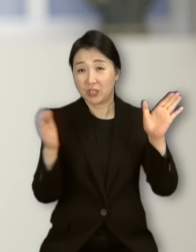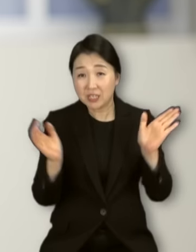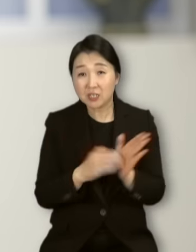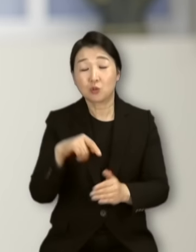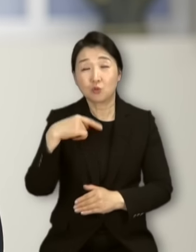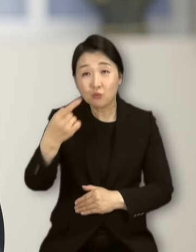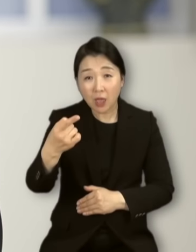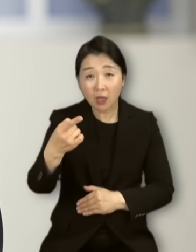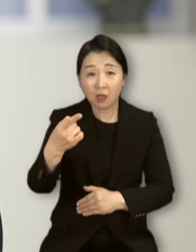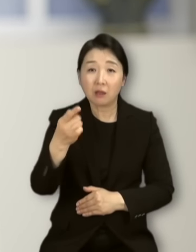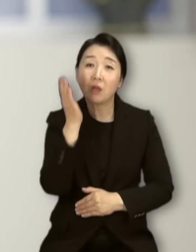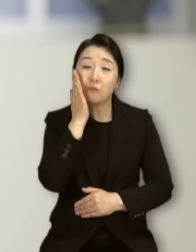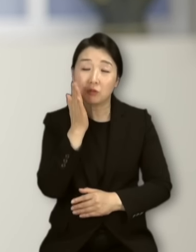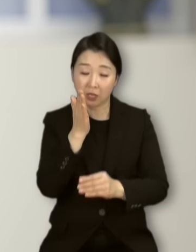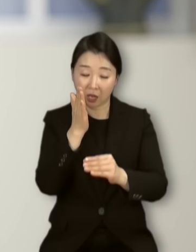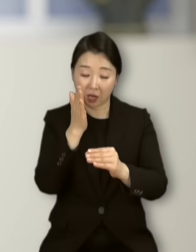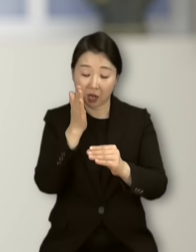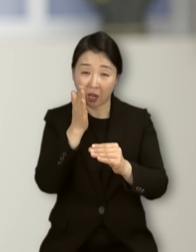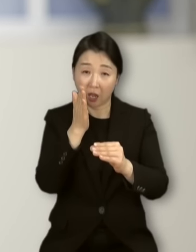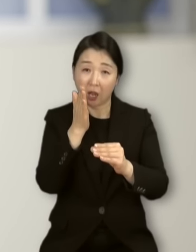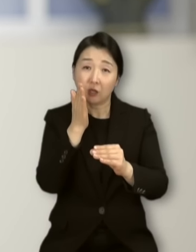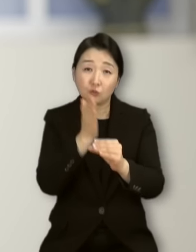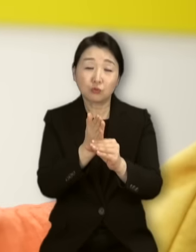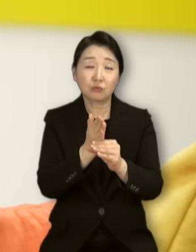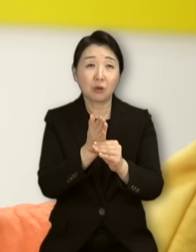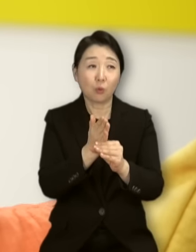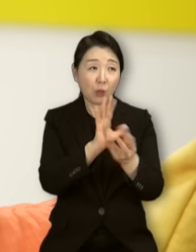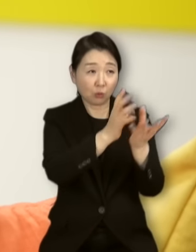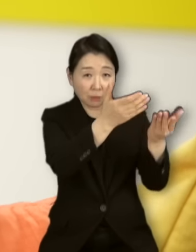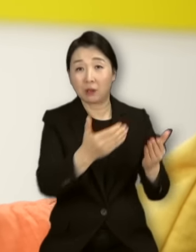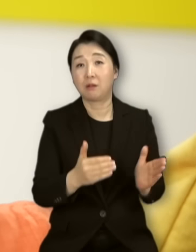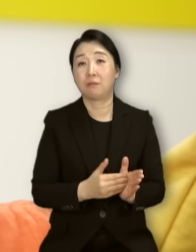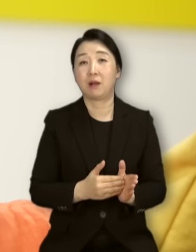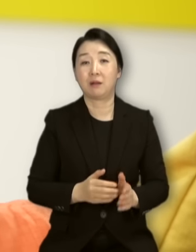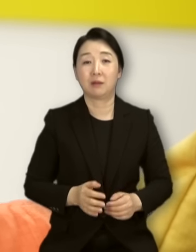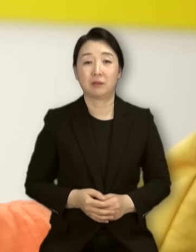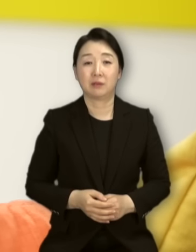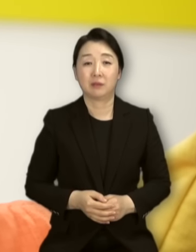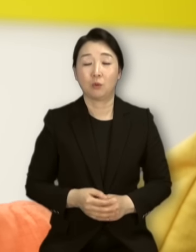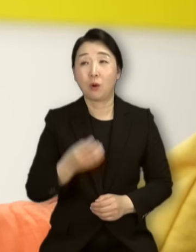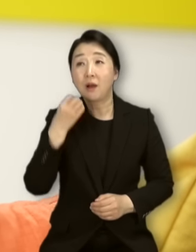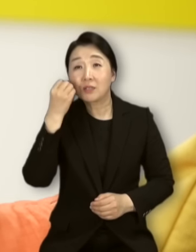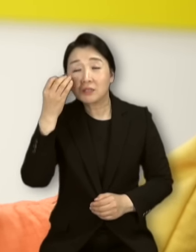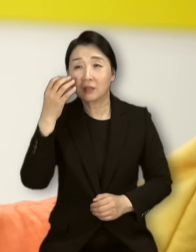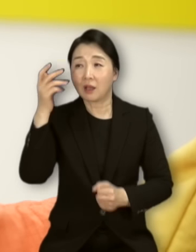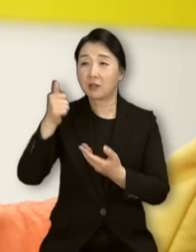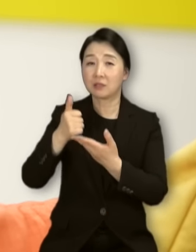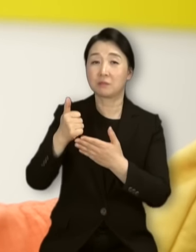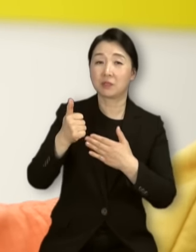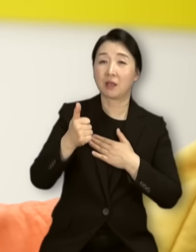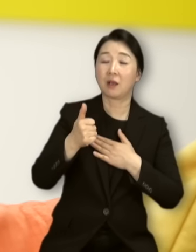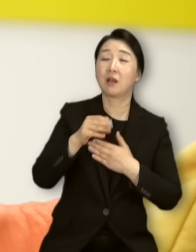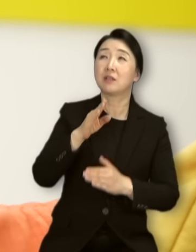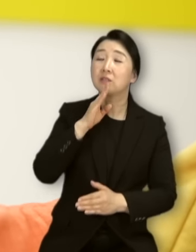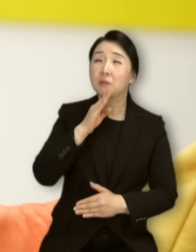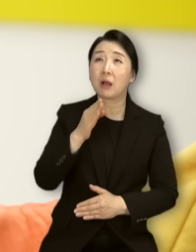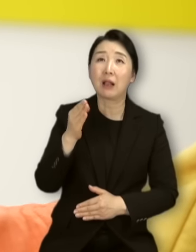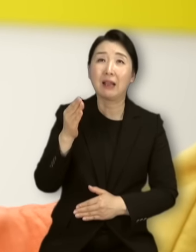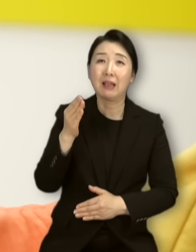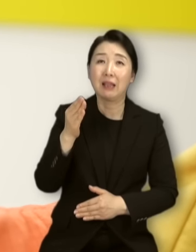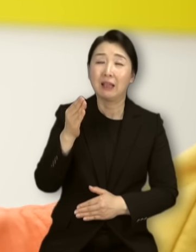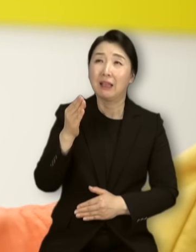땅 도착했어 아 신기하다 정말 신기하죠 예 그래서 와 하나님 내가 너무 못